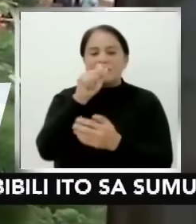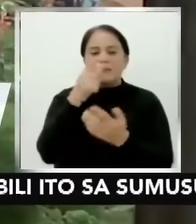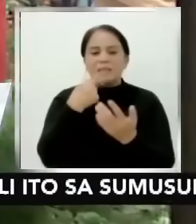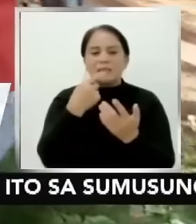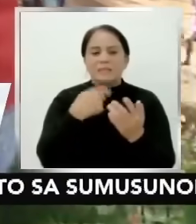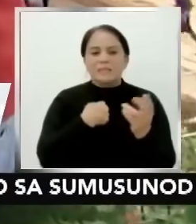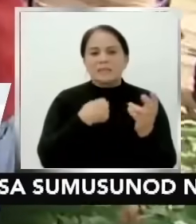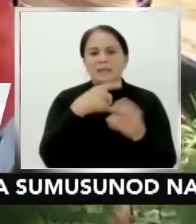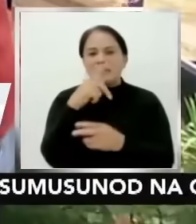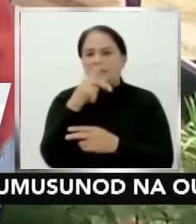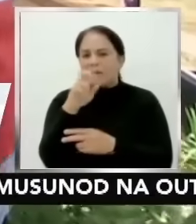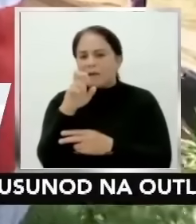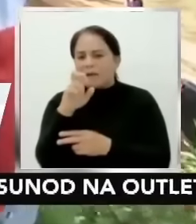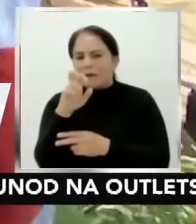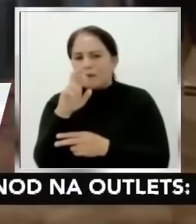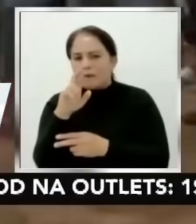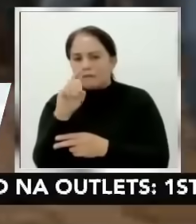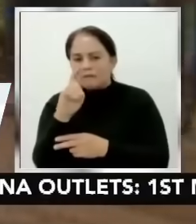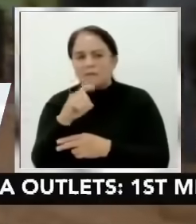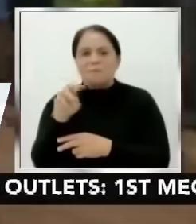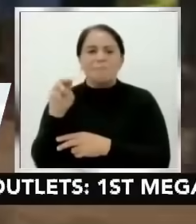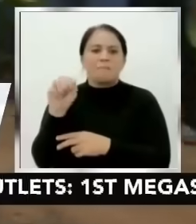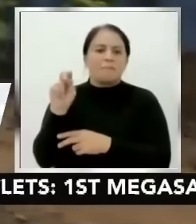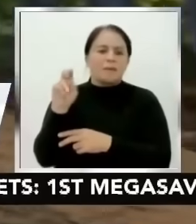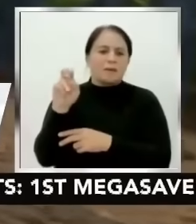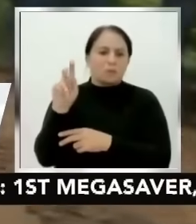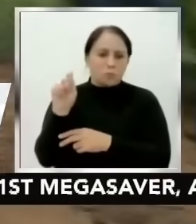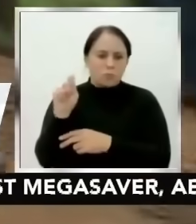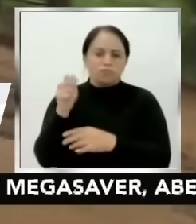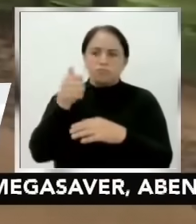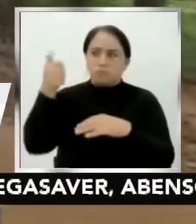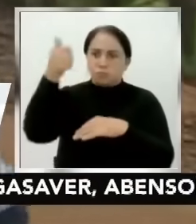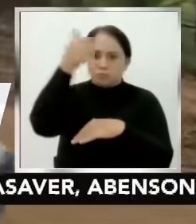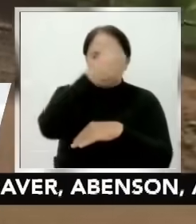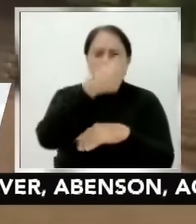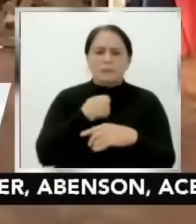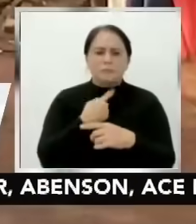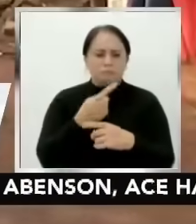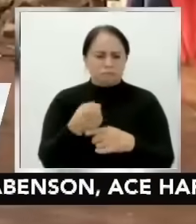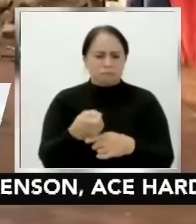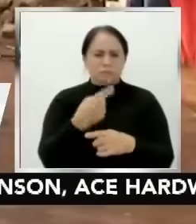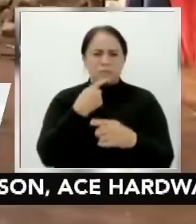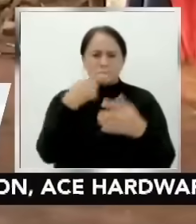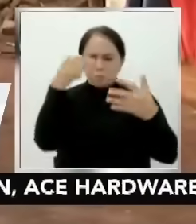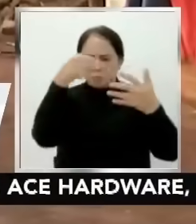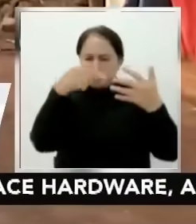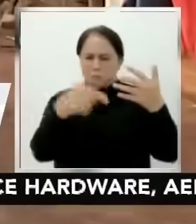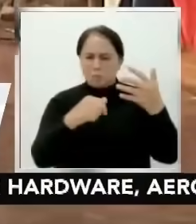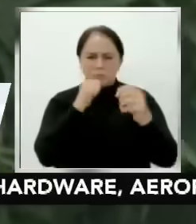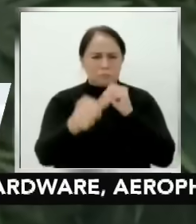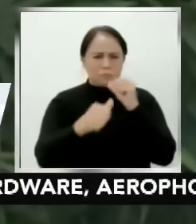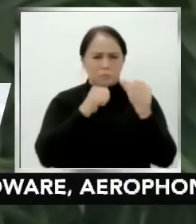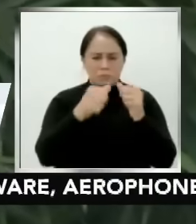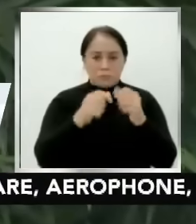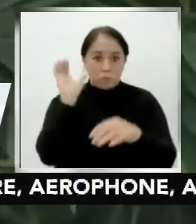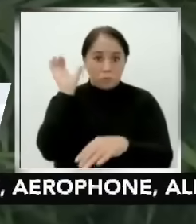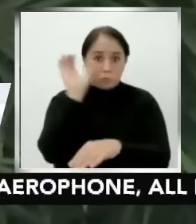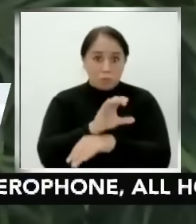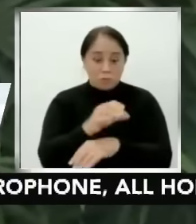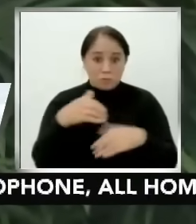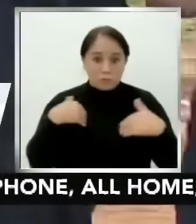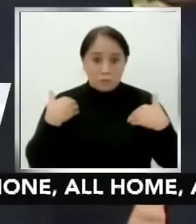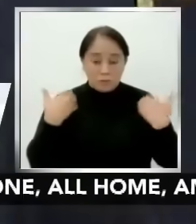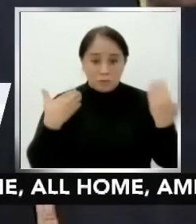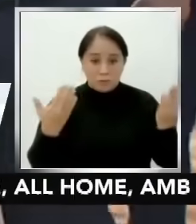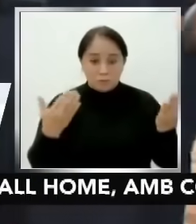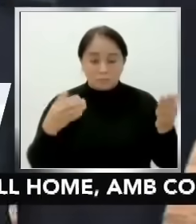Sanico at Mamerto Galanida. Maring itinanggi ni Quilario ang paratang sa grupo na sila'y namimilit ng menor de edad na magpakasal